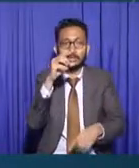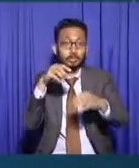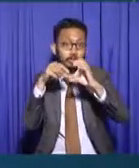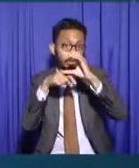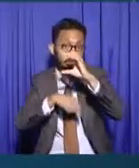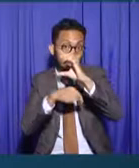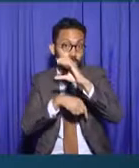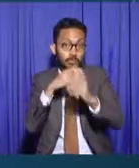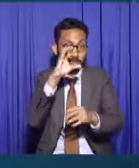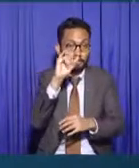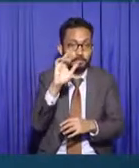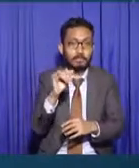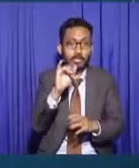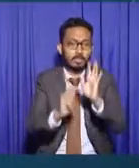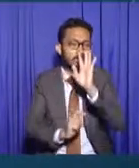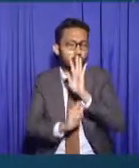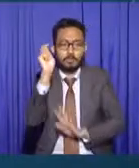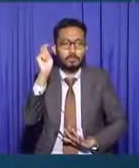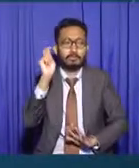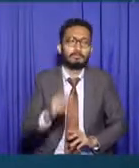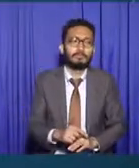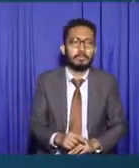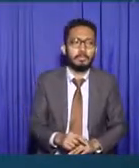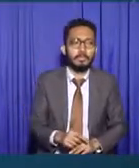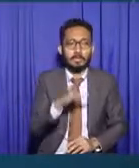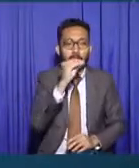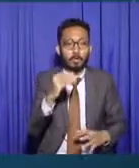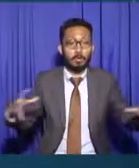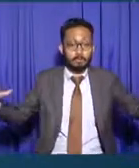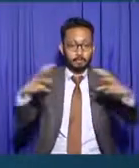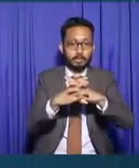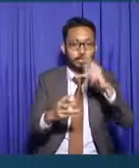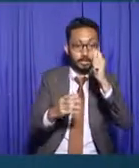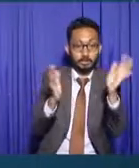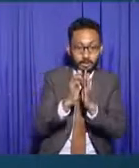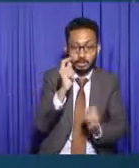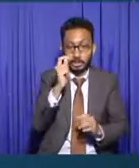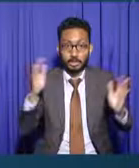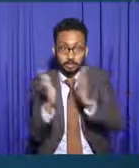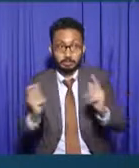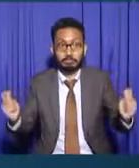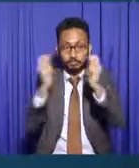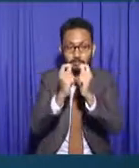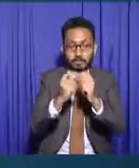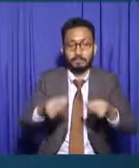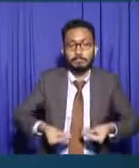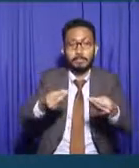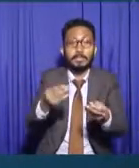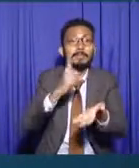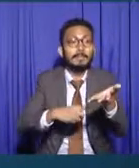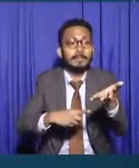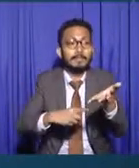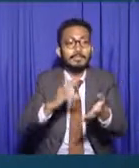memberikan ciri tinggi dan kombinasi di kecil di kecil